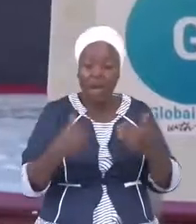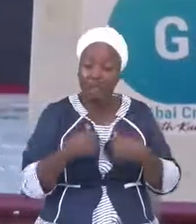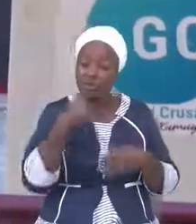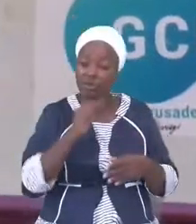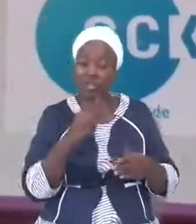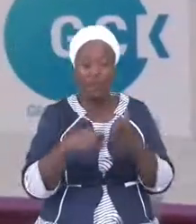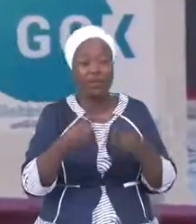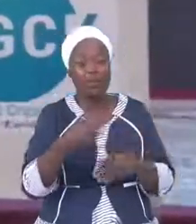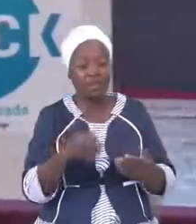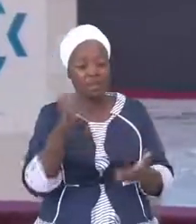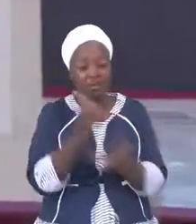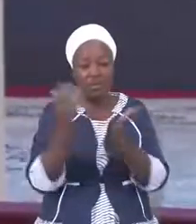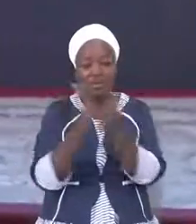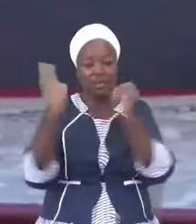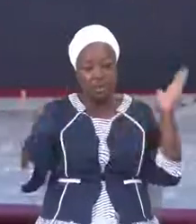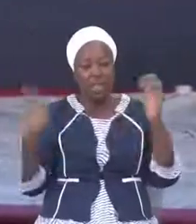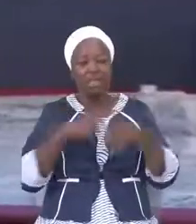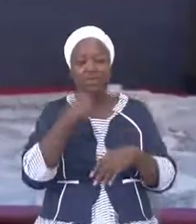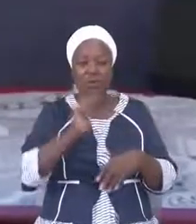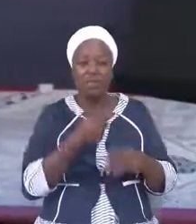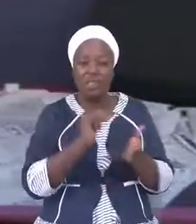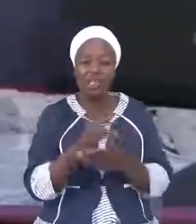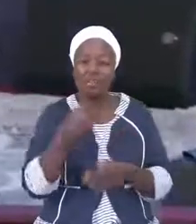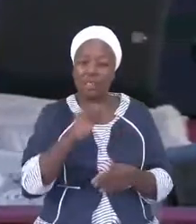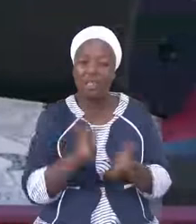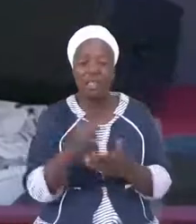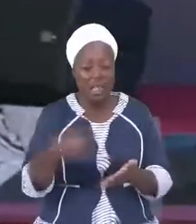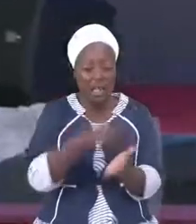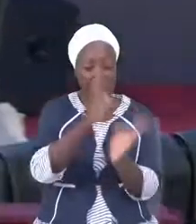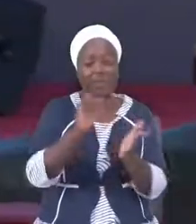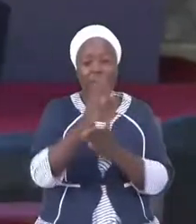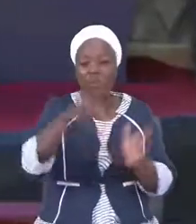qui parle de la crucifixion. Ils ont oublié